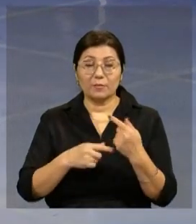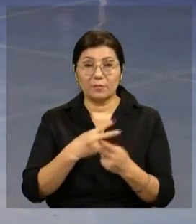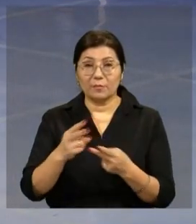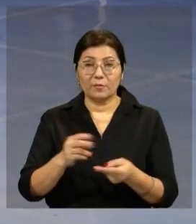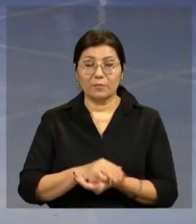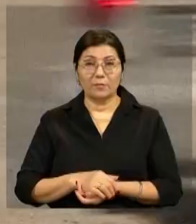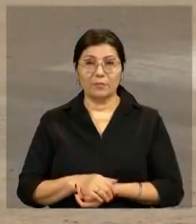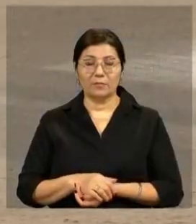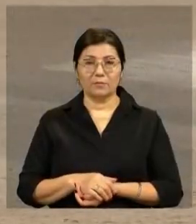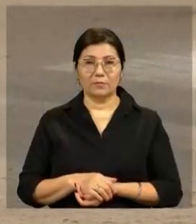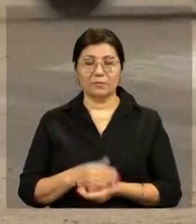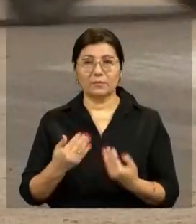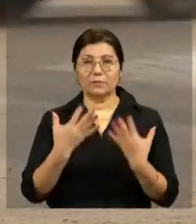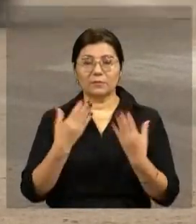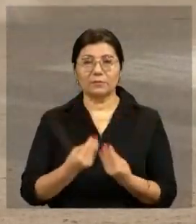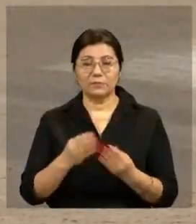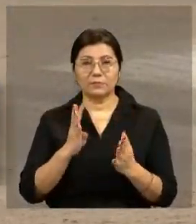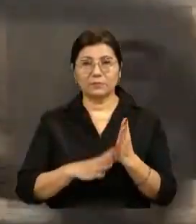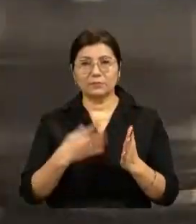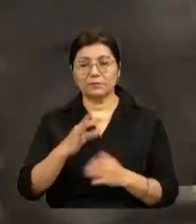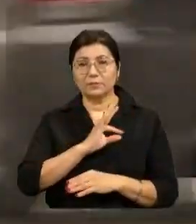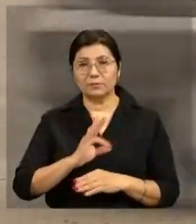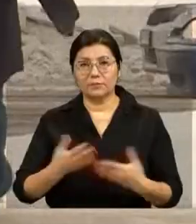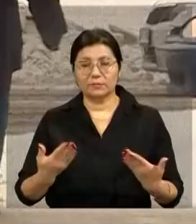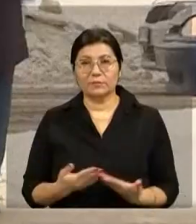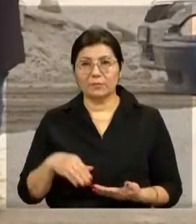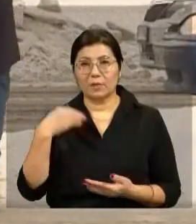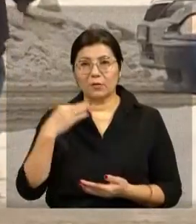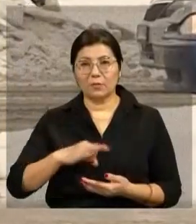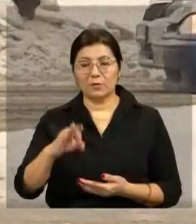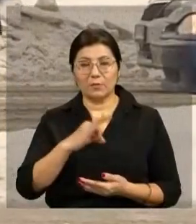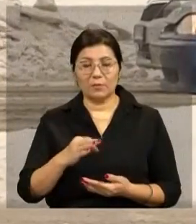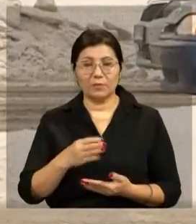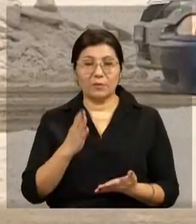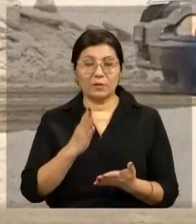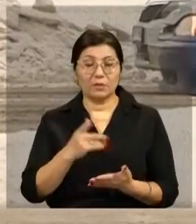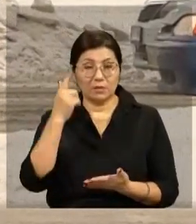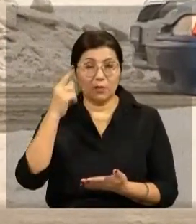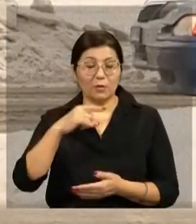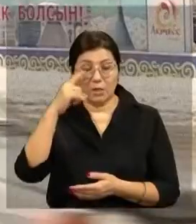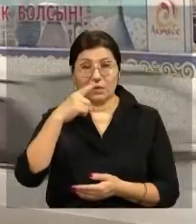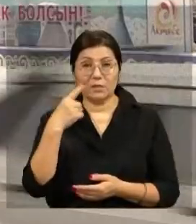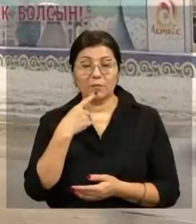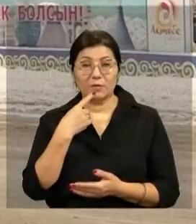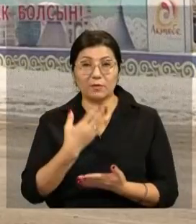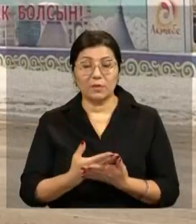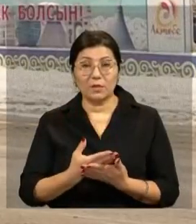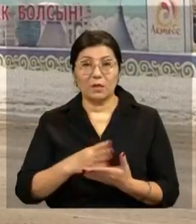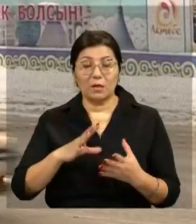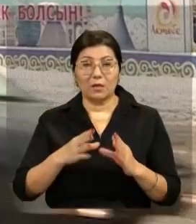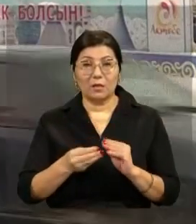корреспондент. На сегодняшний день 95% жителей Актюбинской области владеют государственным языком. Таковы